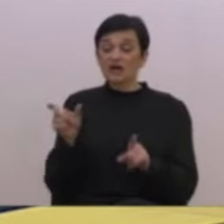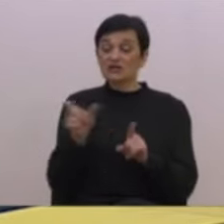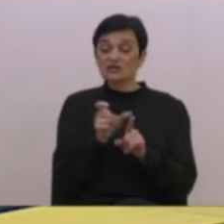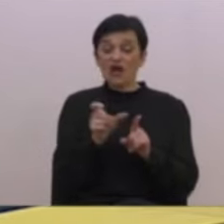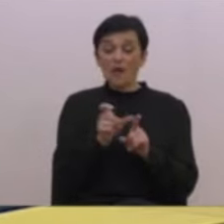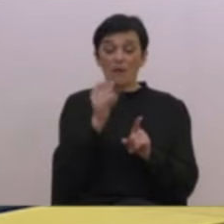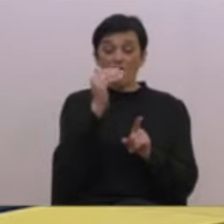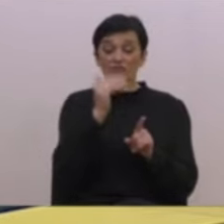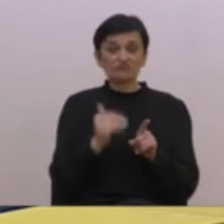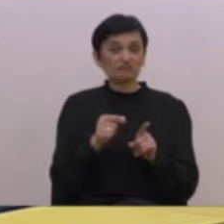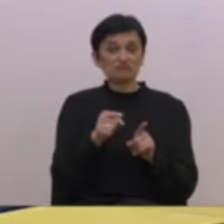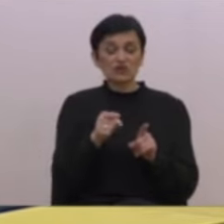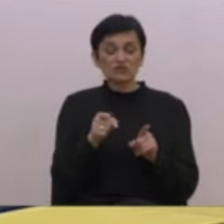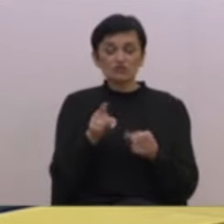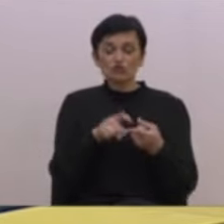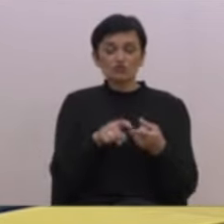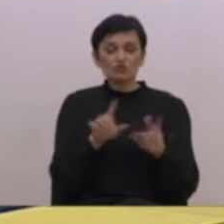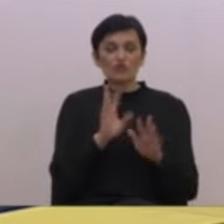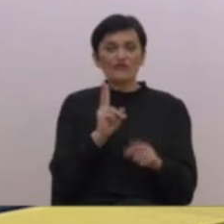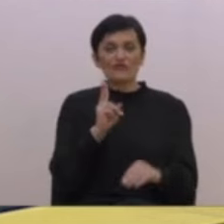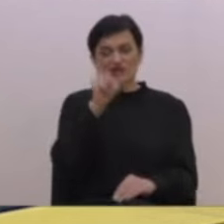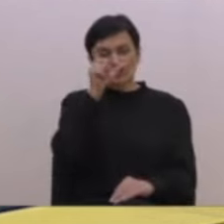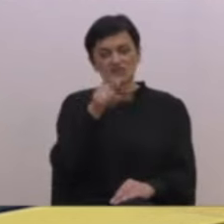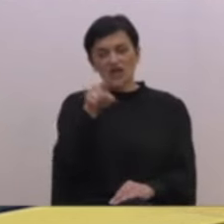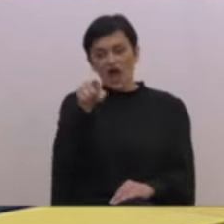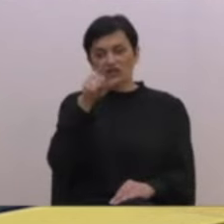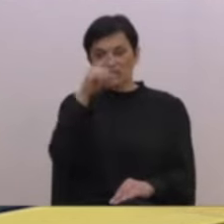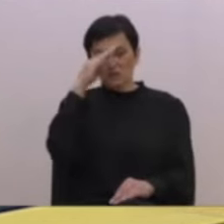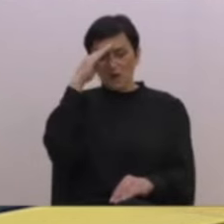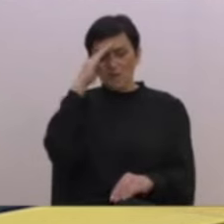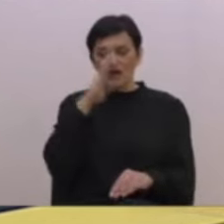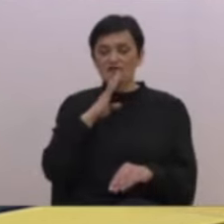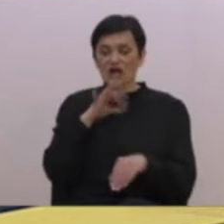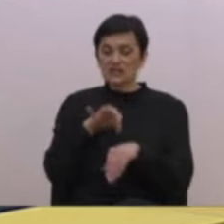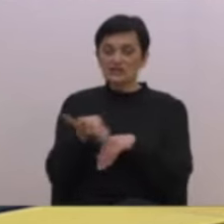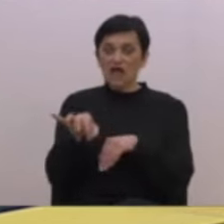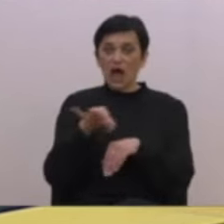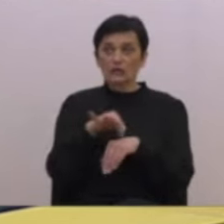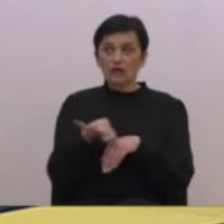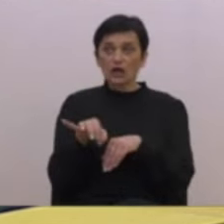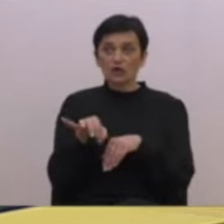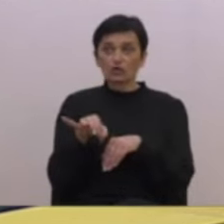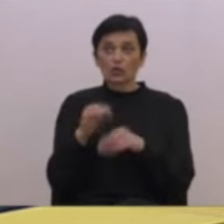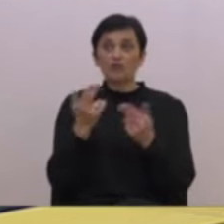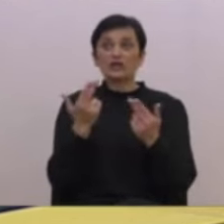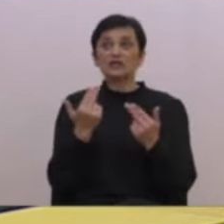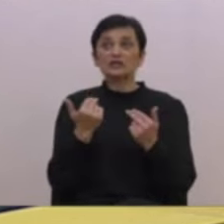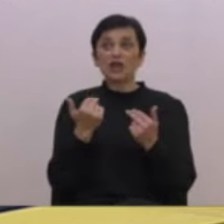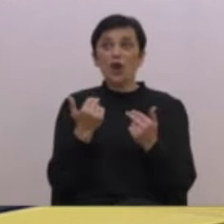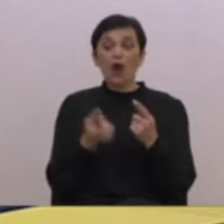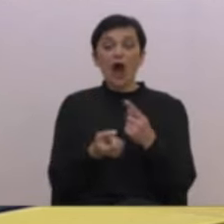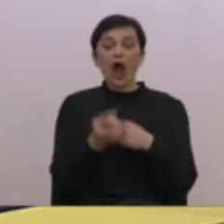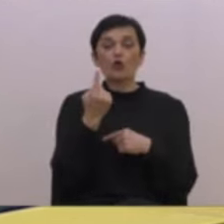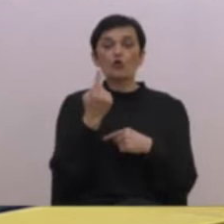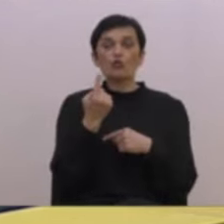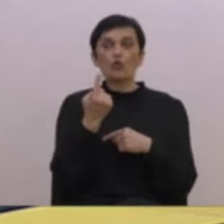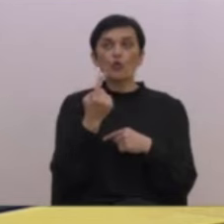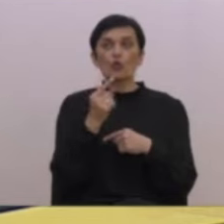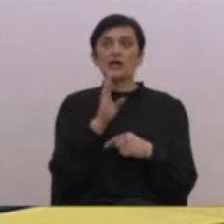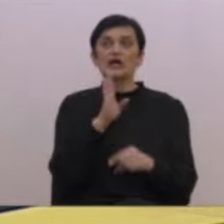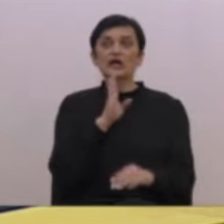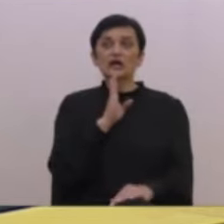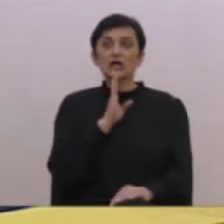არის იმაზე რომ ვიღაც ადამიანი თქვათ მამაკაცი ქალზე ზალადობს. და რა ეხლა რო აღმოჩნდეს რომ